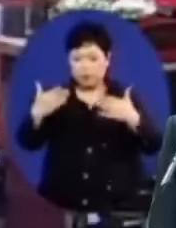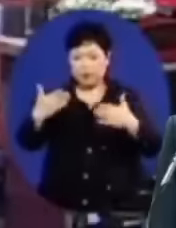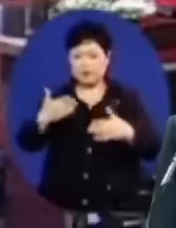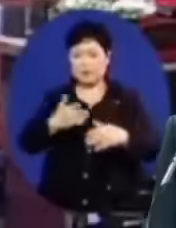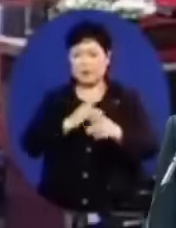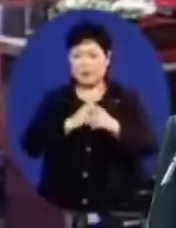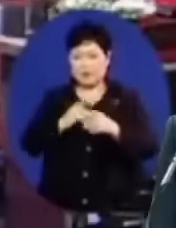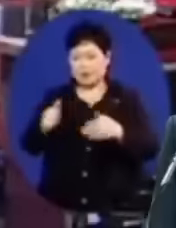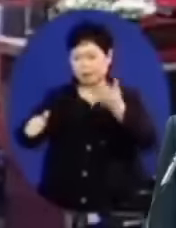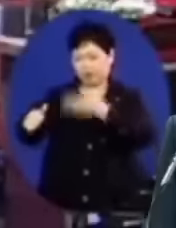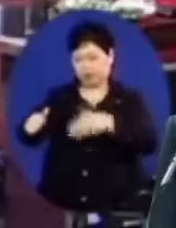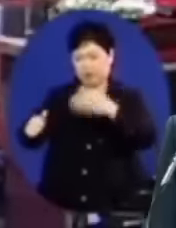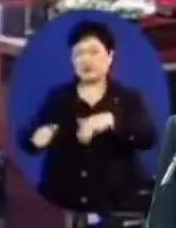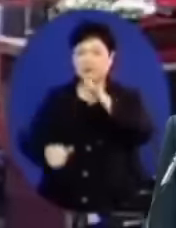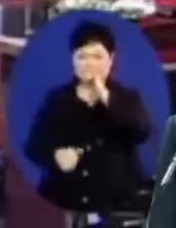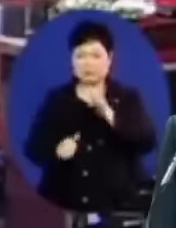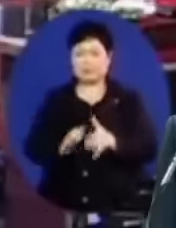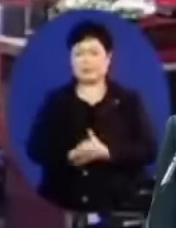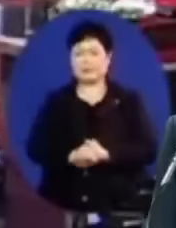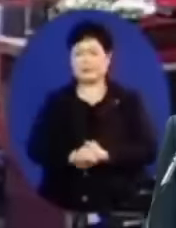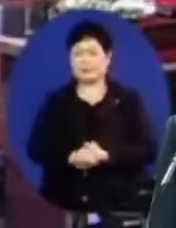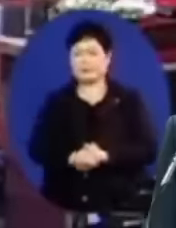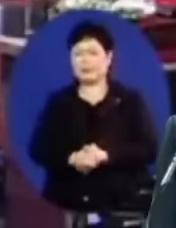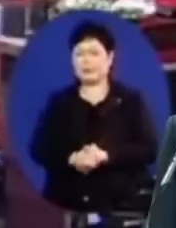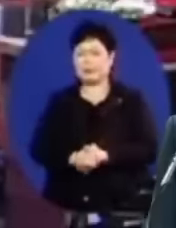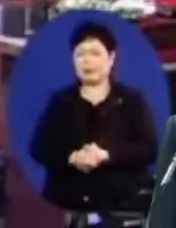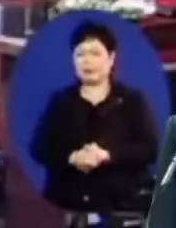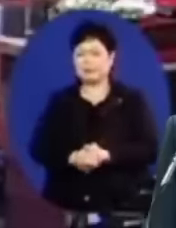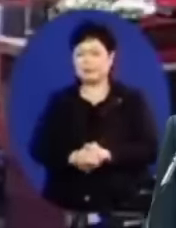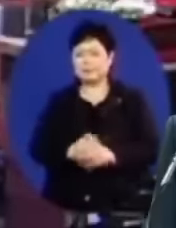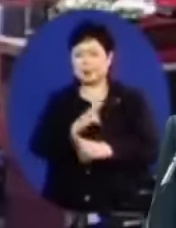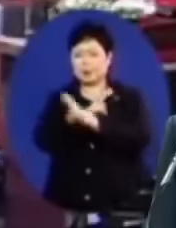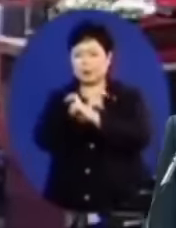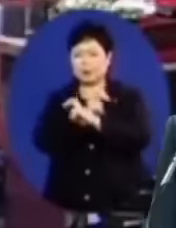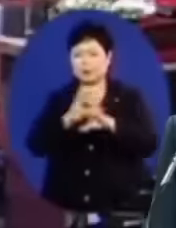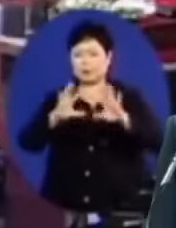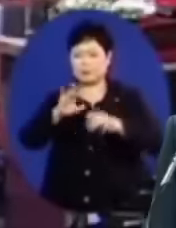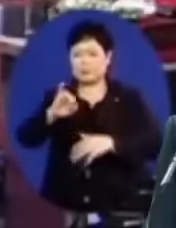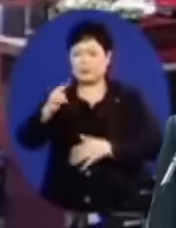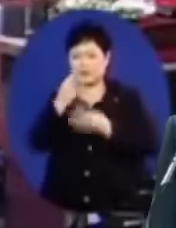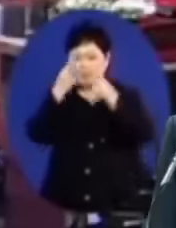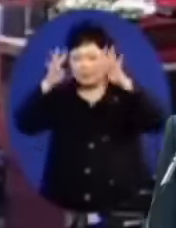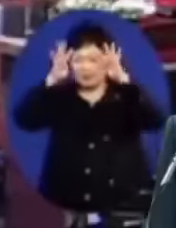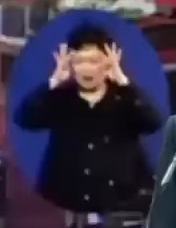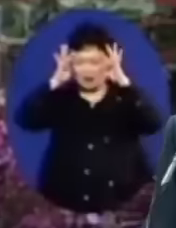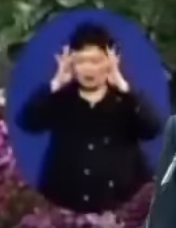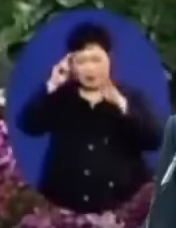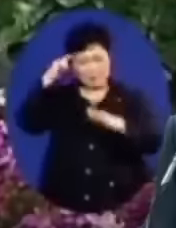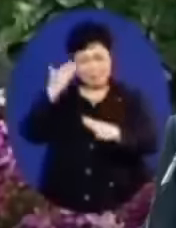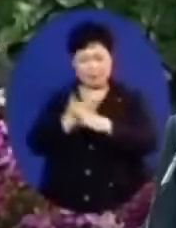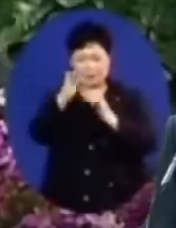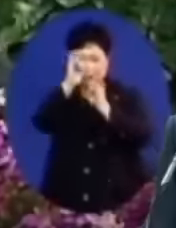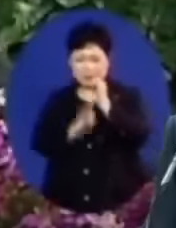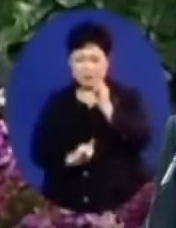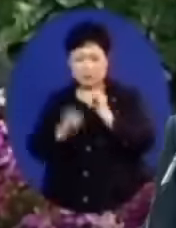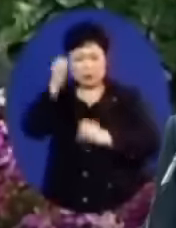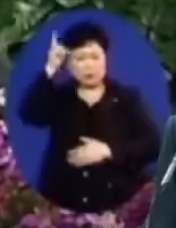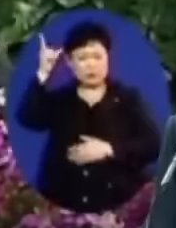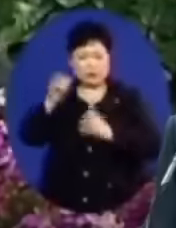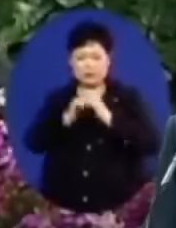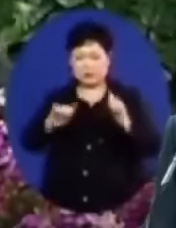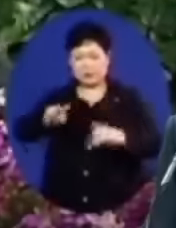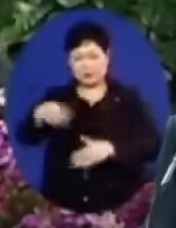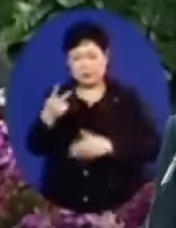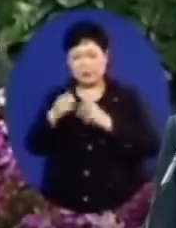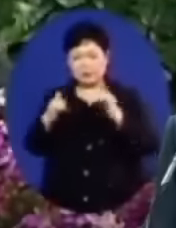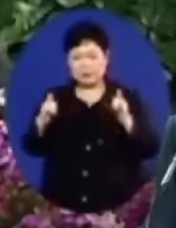요구를 했던 것입니다. 오스트리아 빈 디아바의 보울러 박사는 역사적으로 위대한 인물